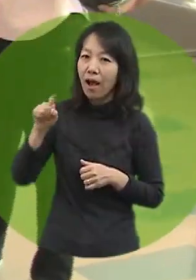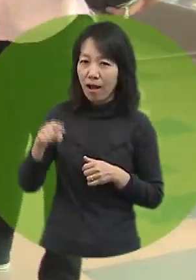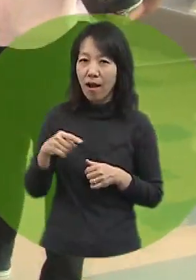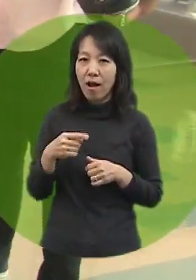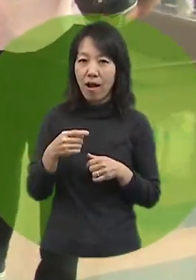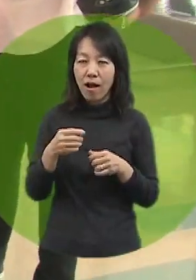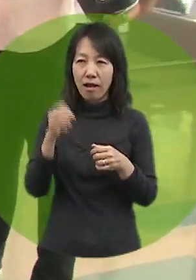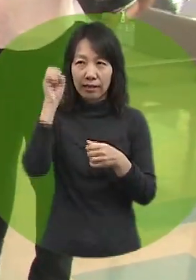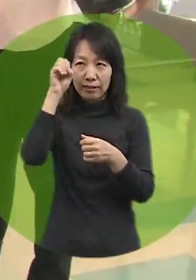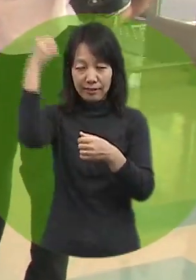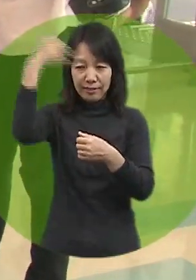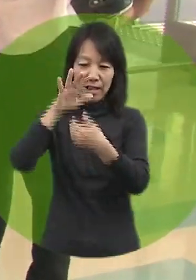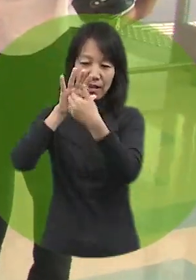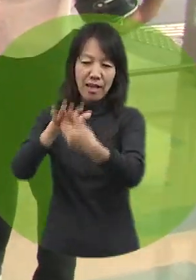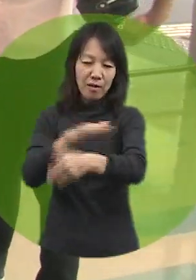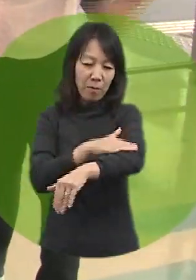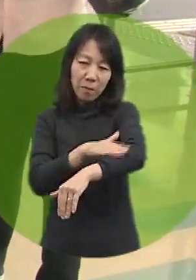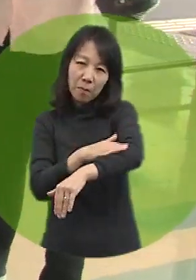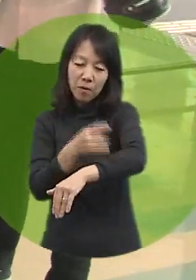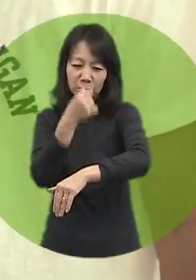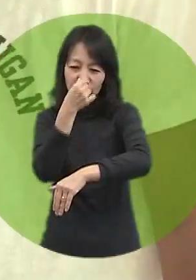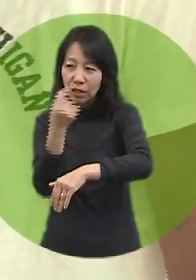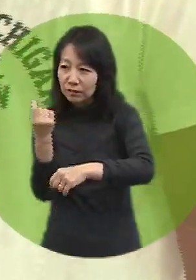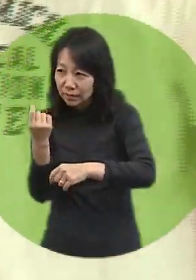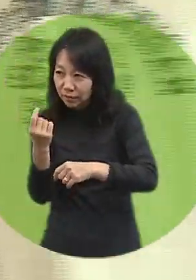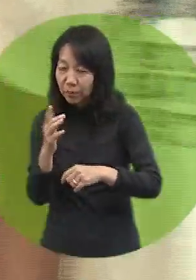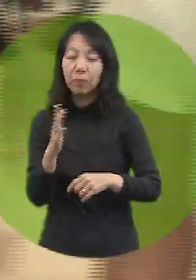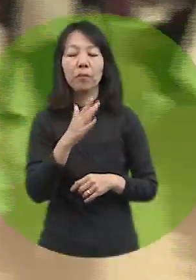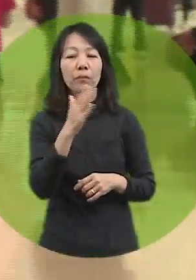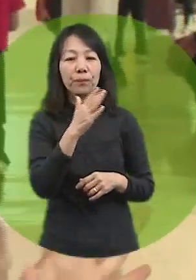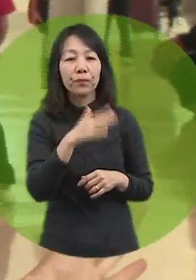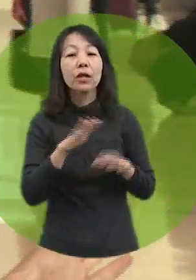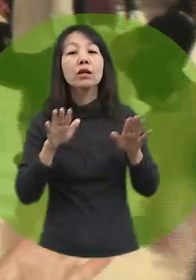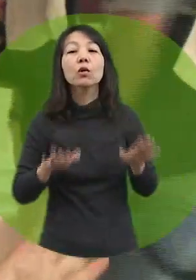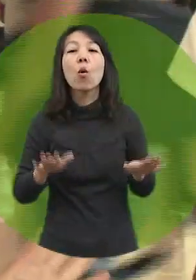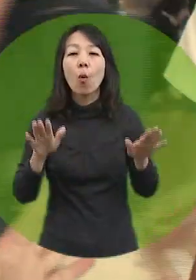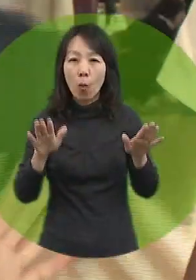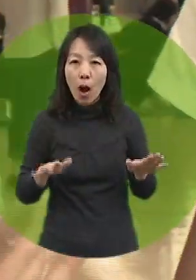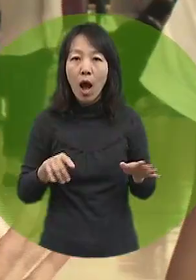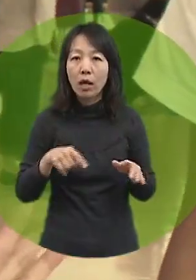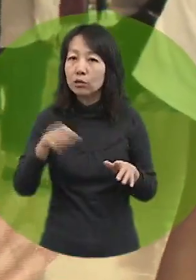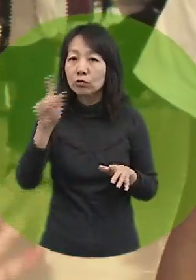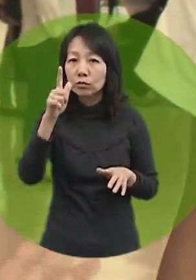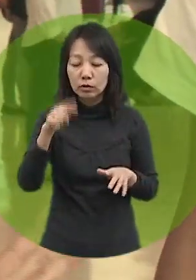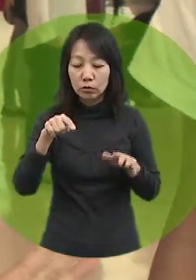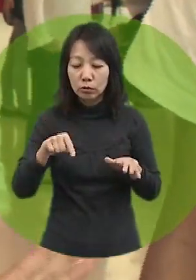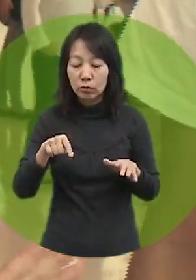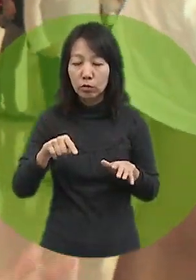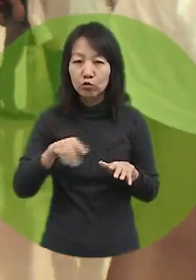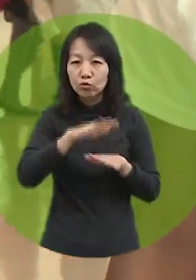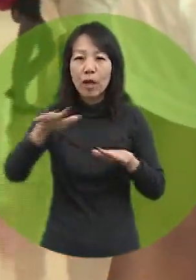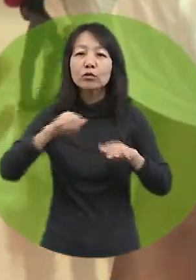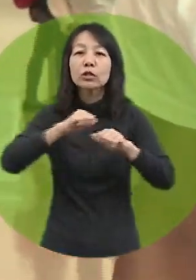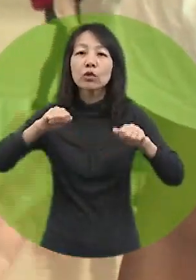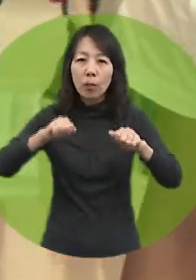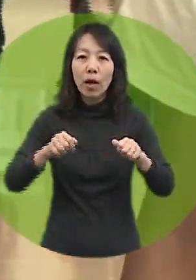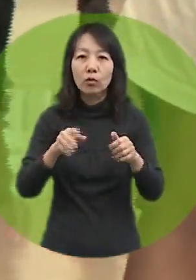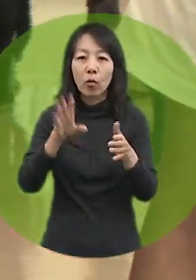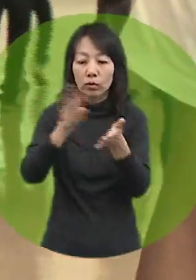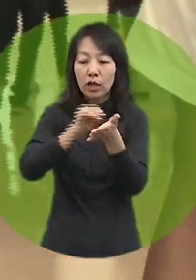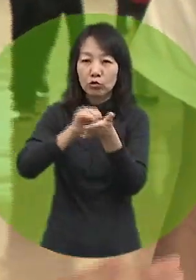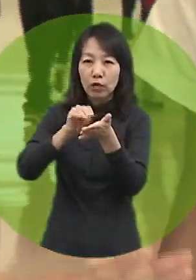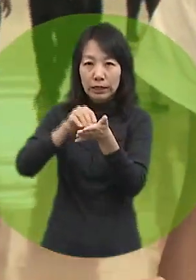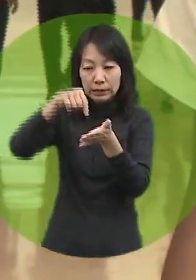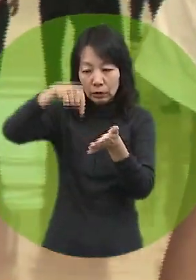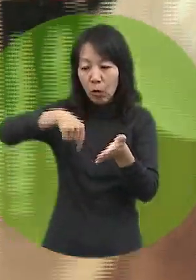めちょっと臭いですね。 いや大丈夫ですか。 行きましょう、行きましょう。 いやいやいや、今日はうまいち広場の撮影で、はい、ここで